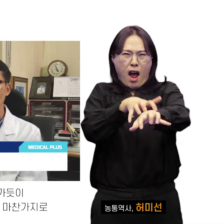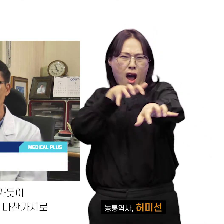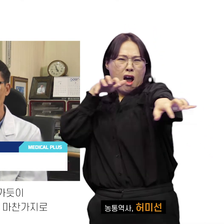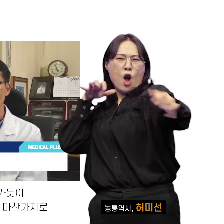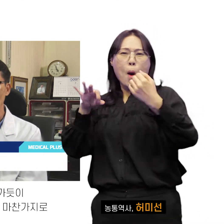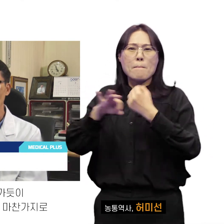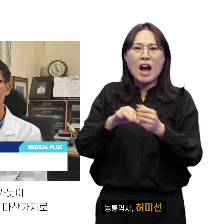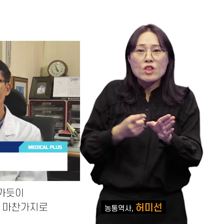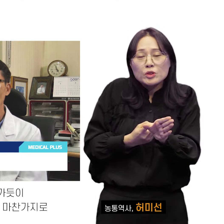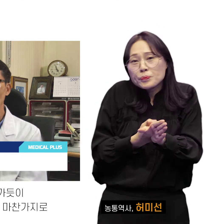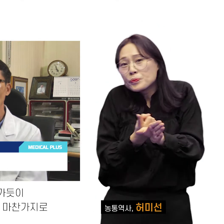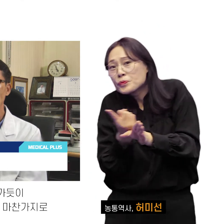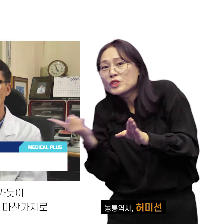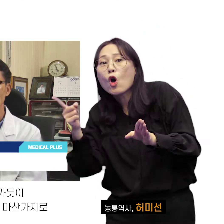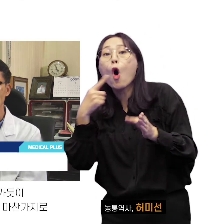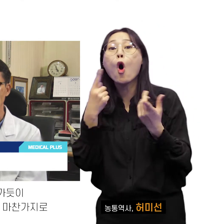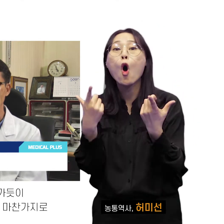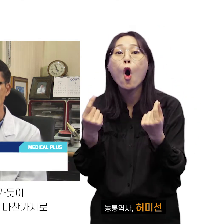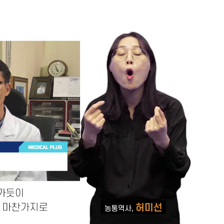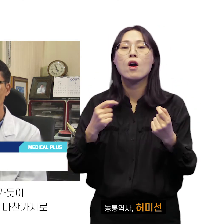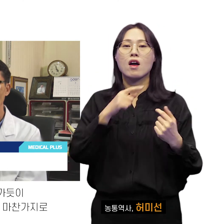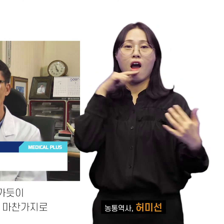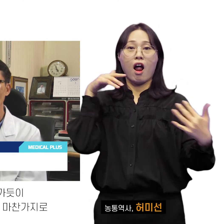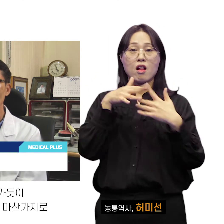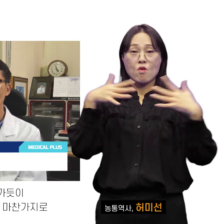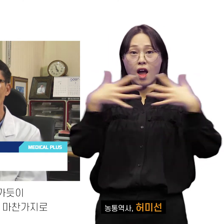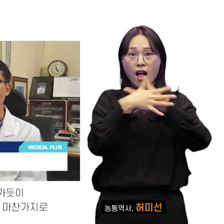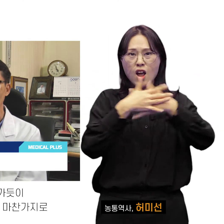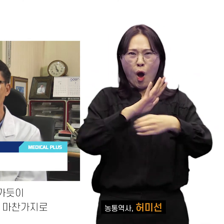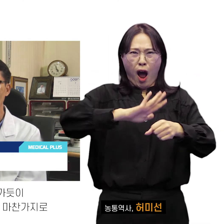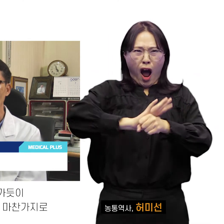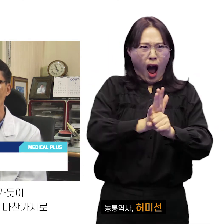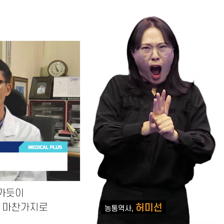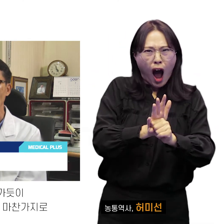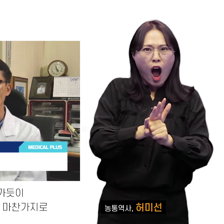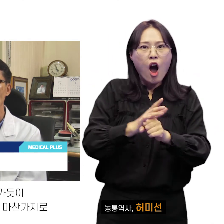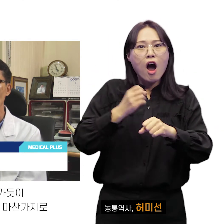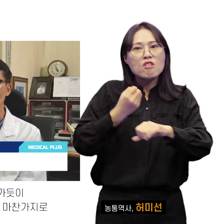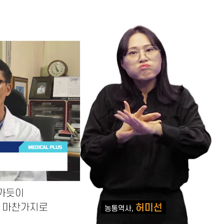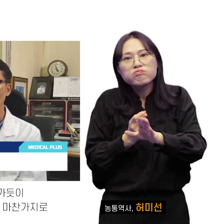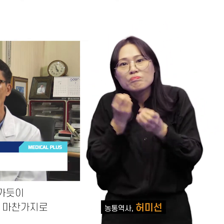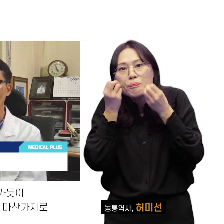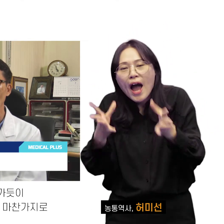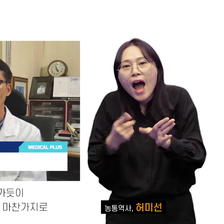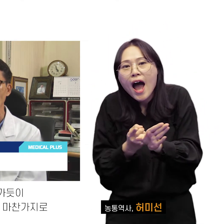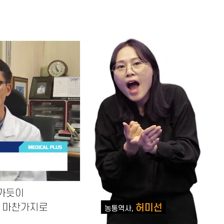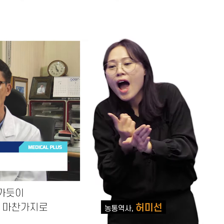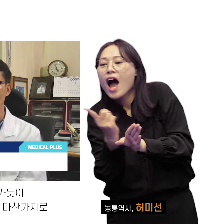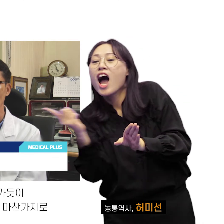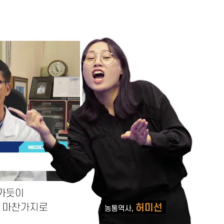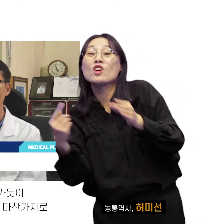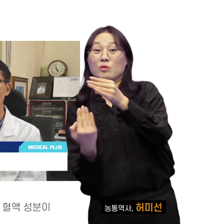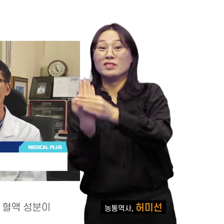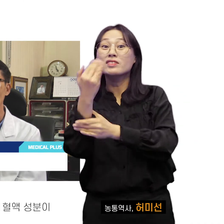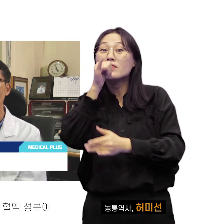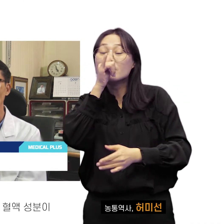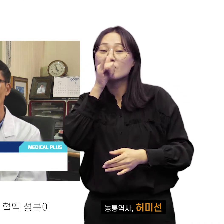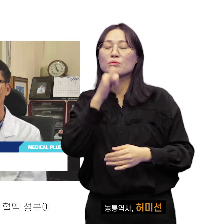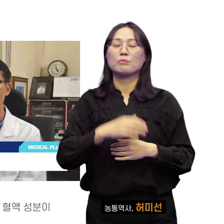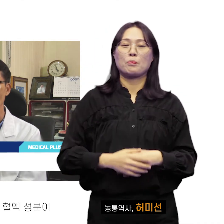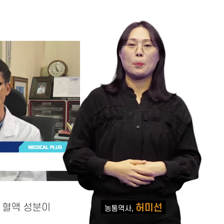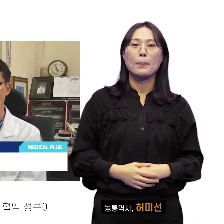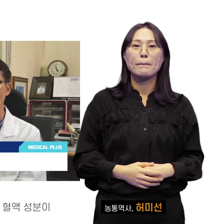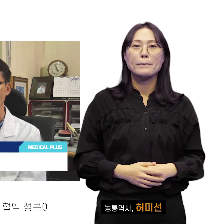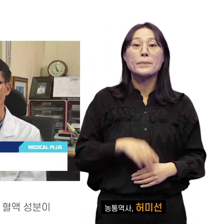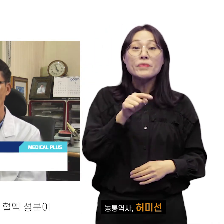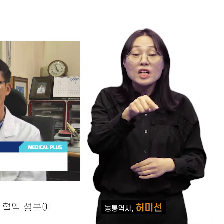고속도로가 막히면 우회의 도로를 찾아가듯이 혈관이 막히게 되면 마치 우회의 도로와 마찬가지로